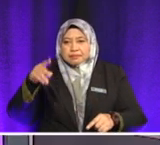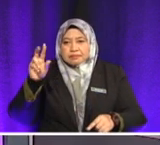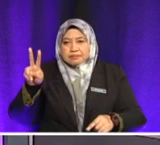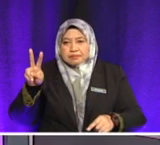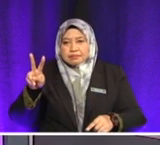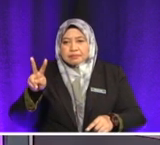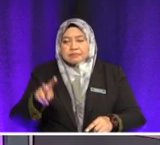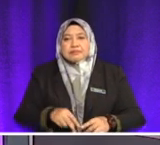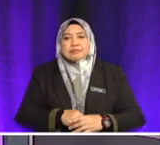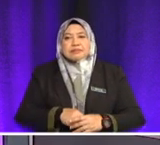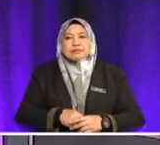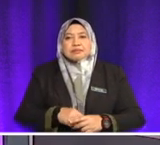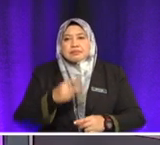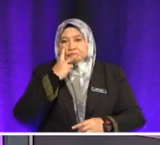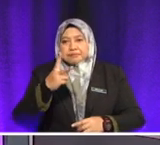TV